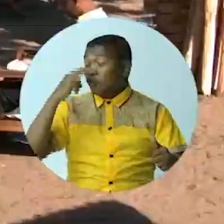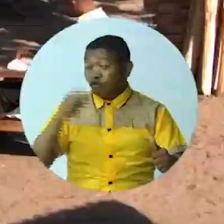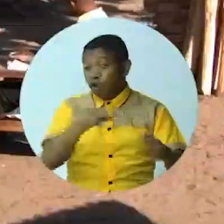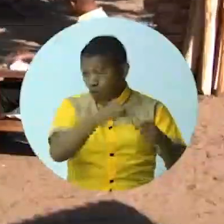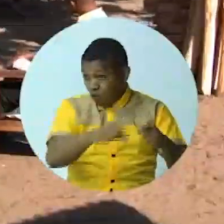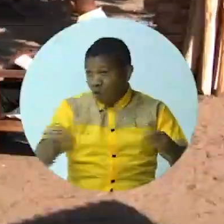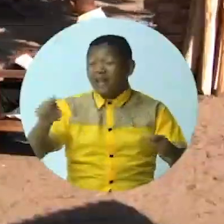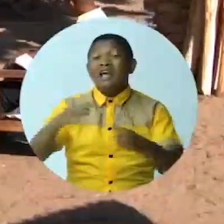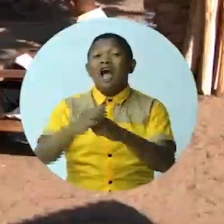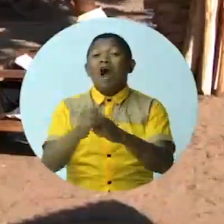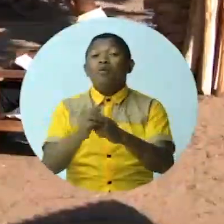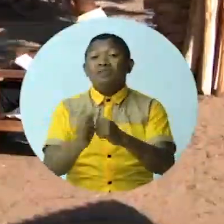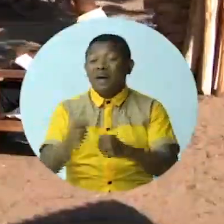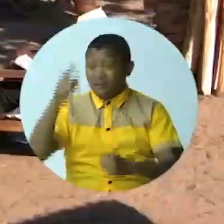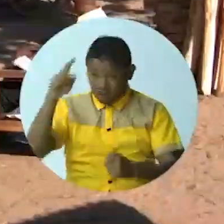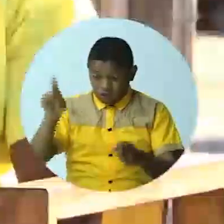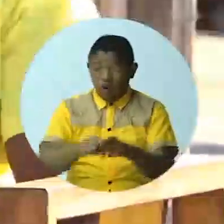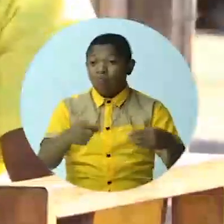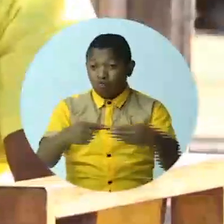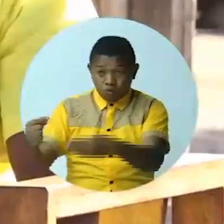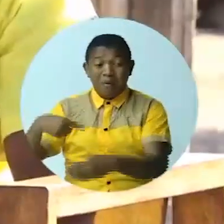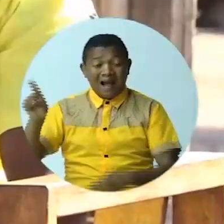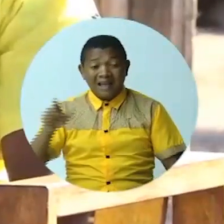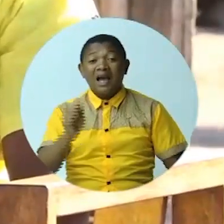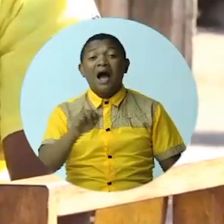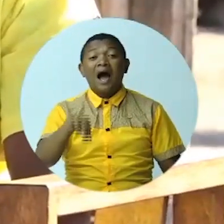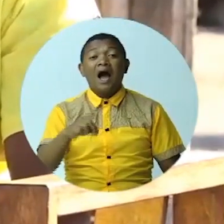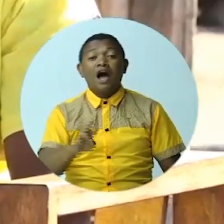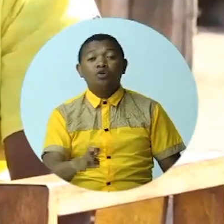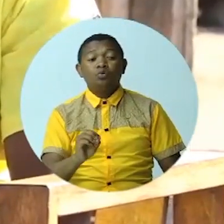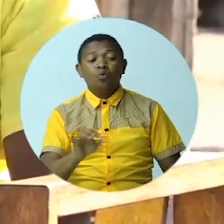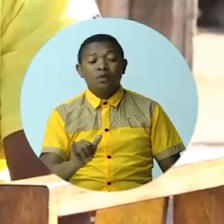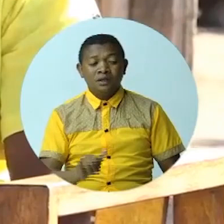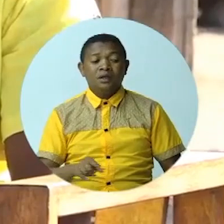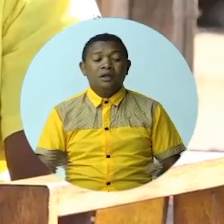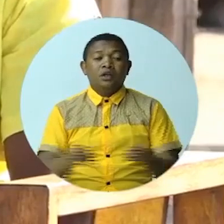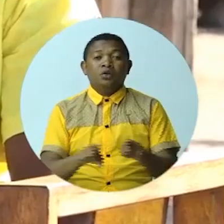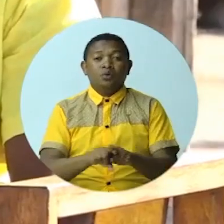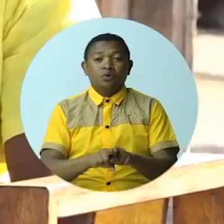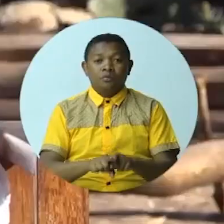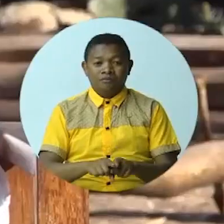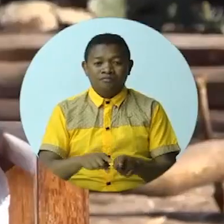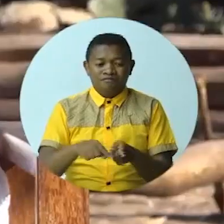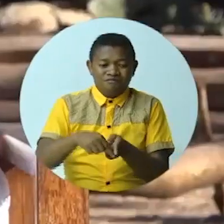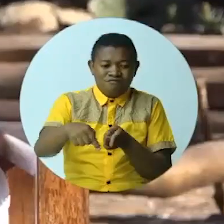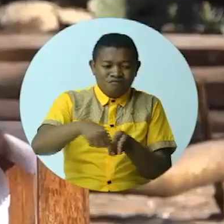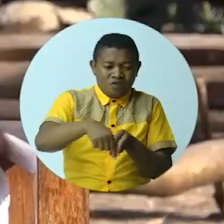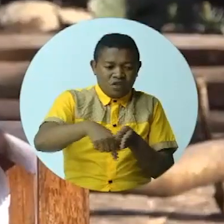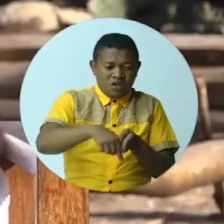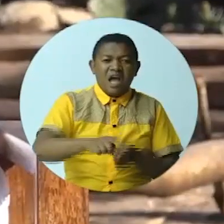Pipeline ngeza be eo amin'ny 1 mètre de diamètre zany.